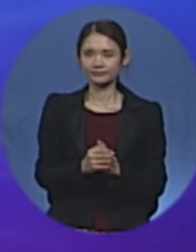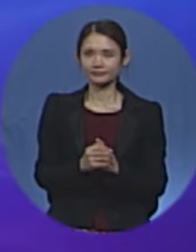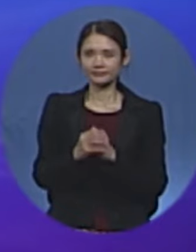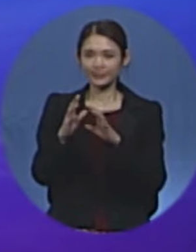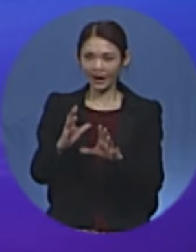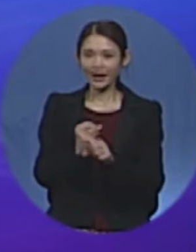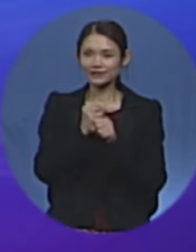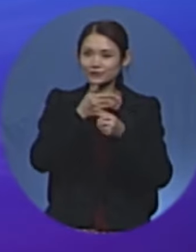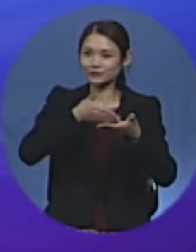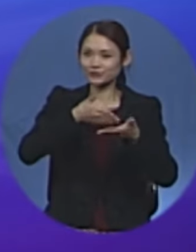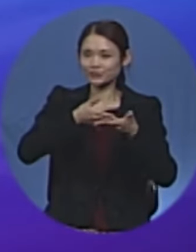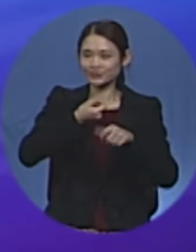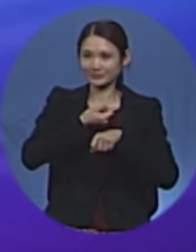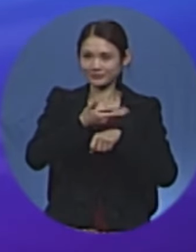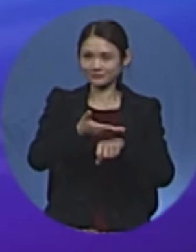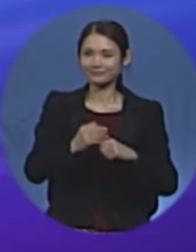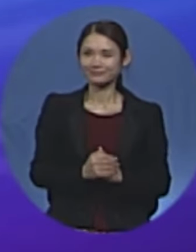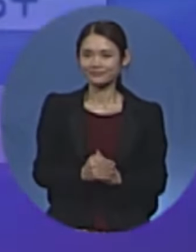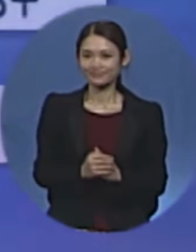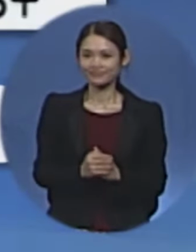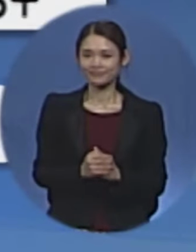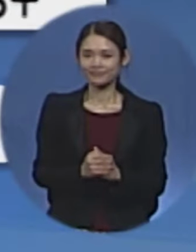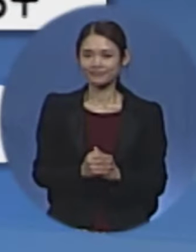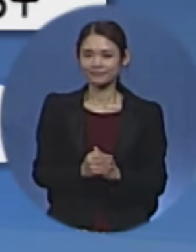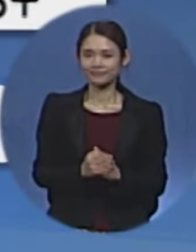계속해서 간추린 소식 전해드립니다.